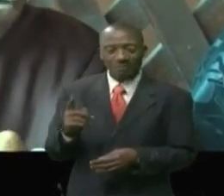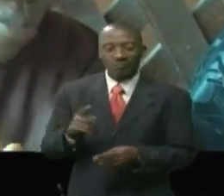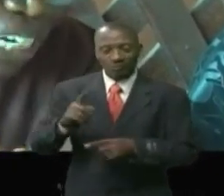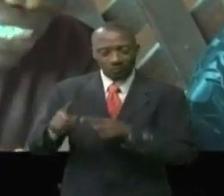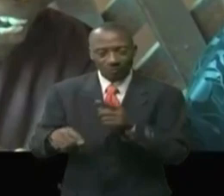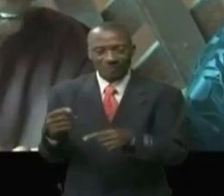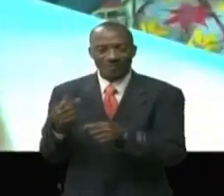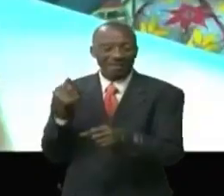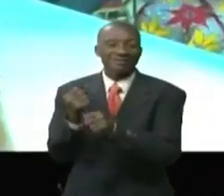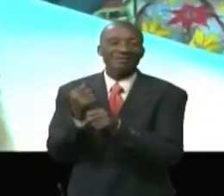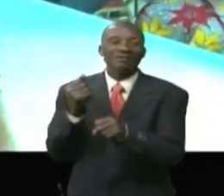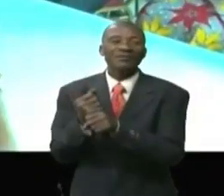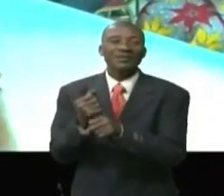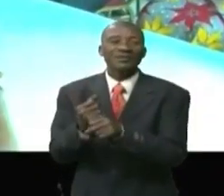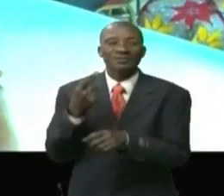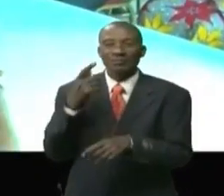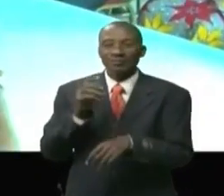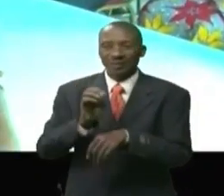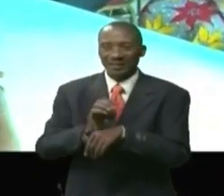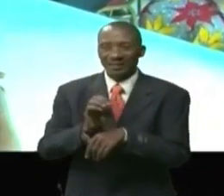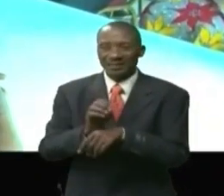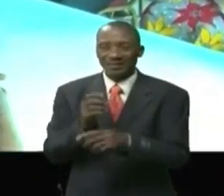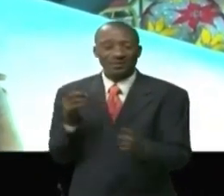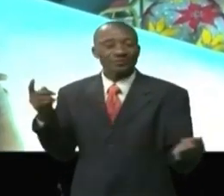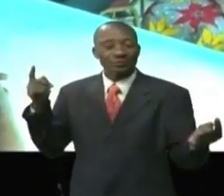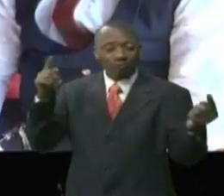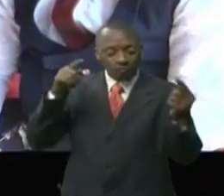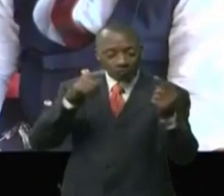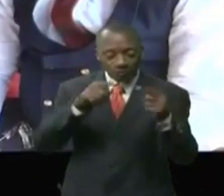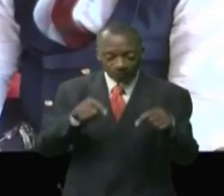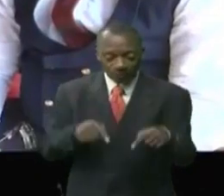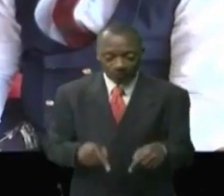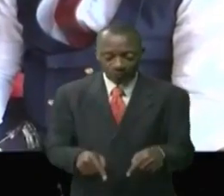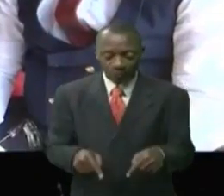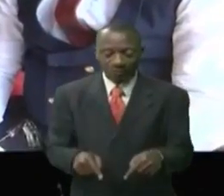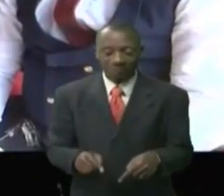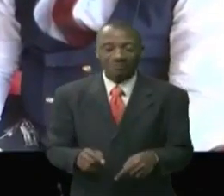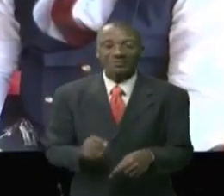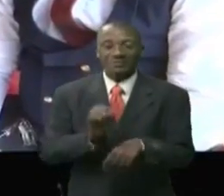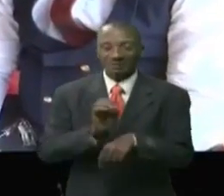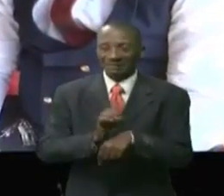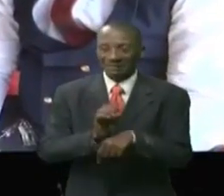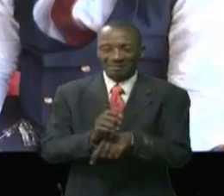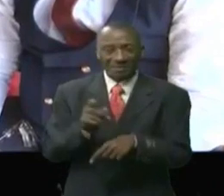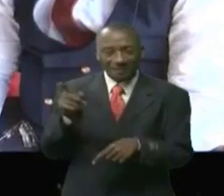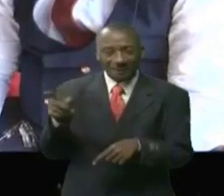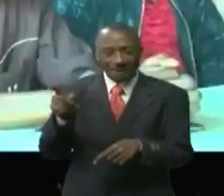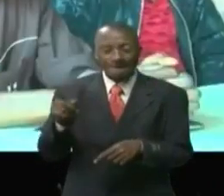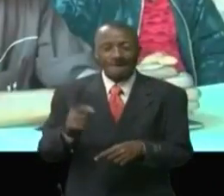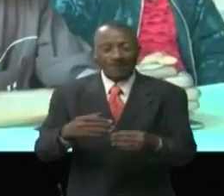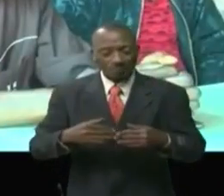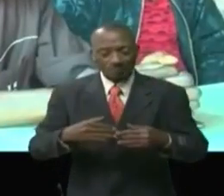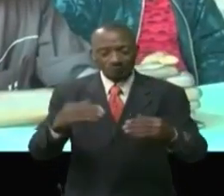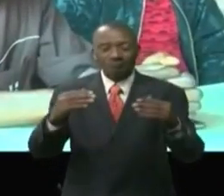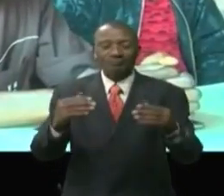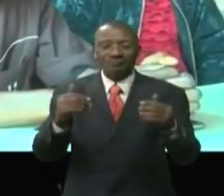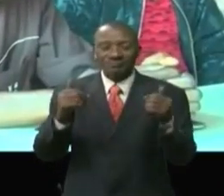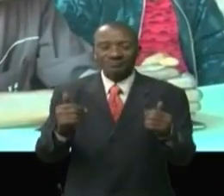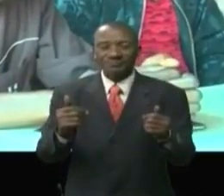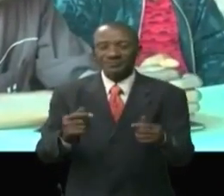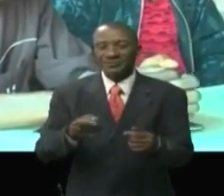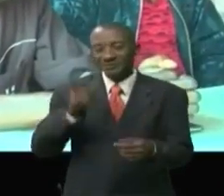parle de grand Moza notons que depuis sa création la mission protestante a beaucoup évré dans le secteur de la santé de